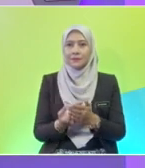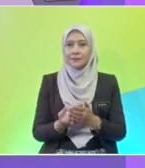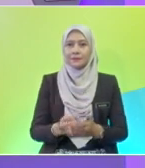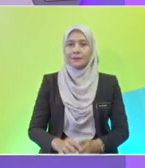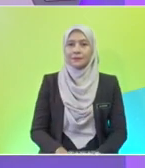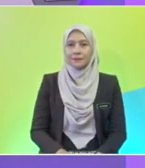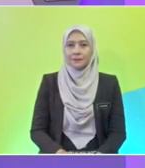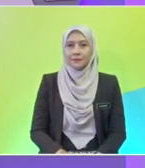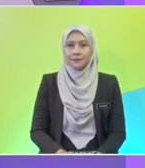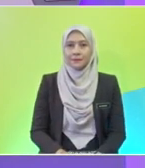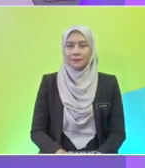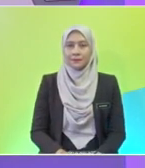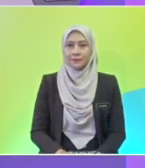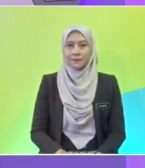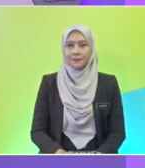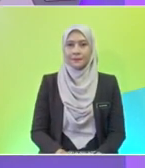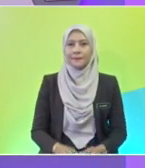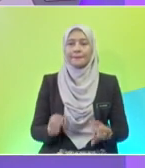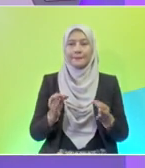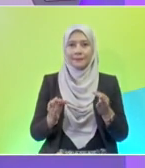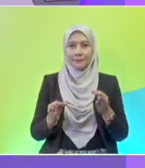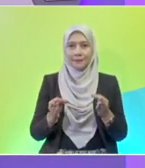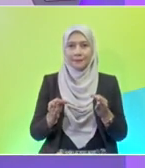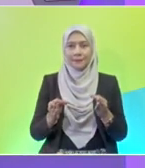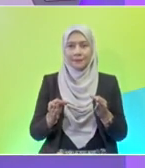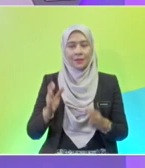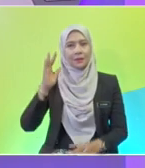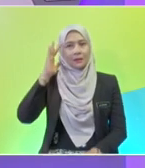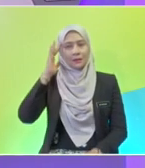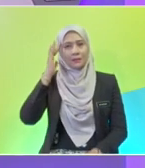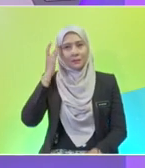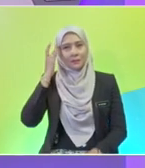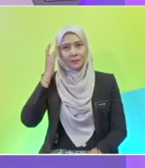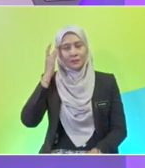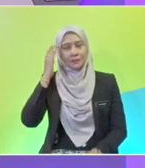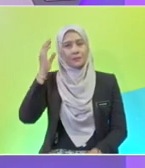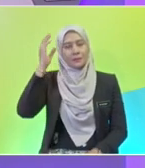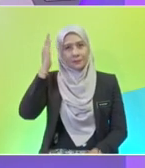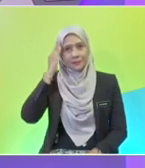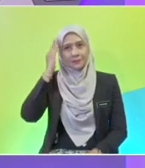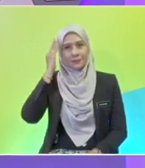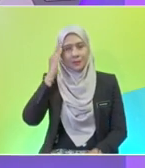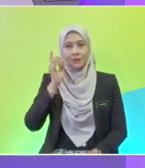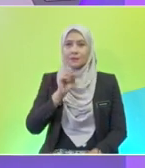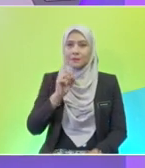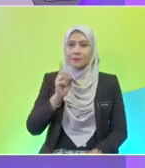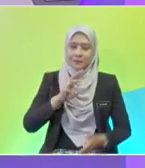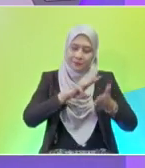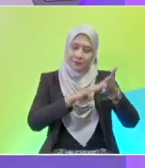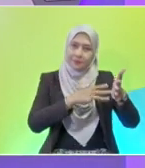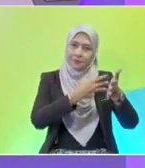jadwal berkarya ini di depan mata kita kita boleh jawab kita tahu di mana kedudukan